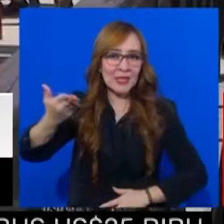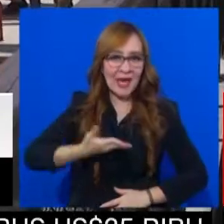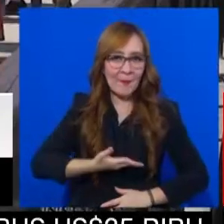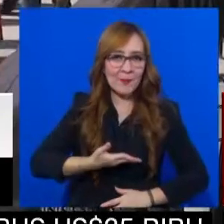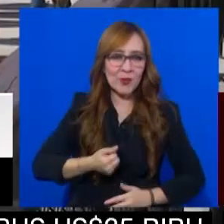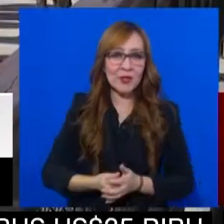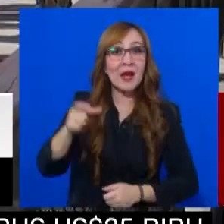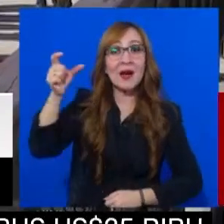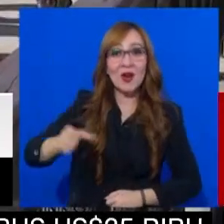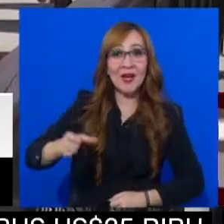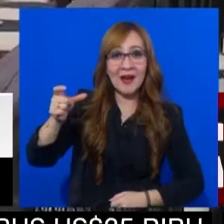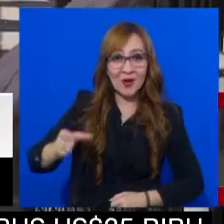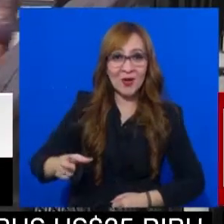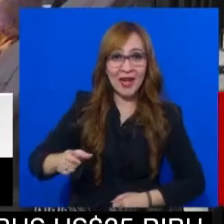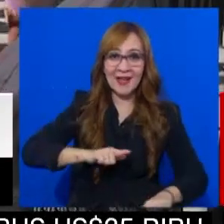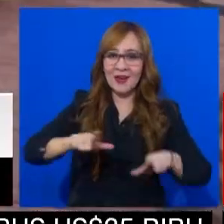perlombaan F1 Powerboat.